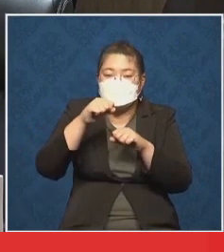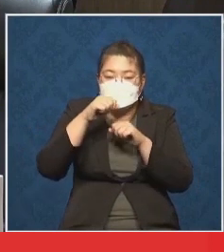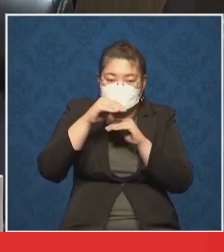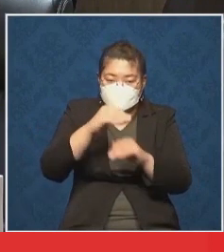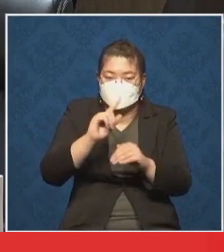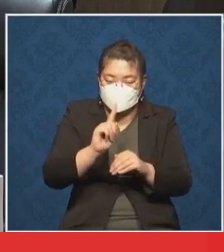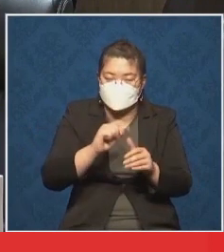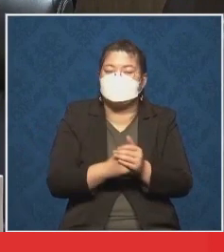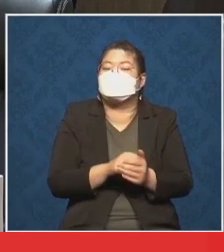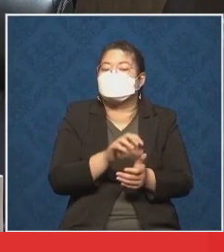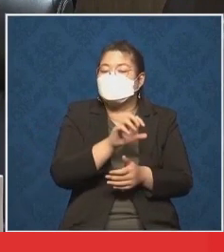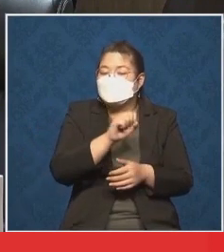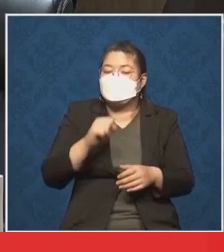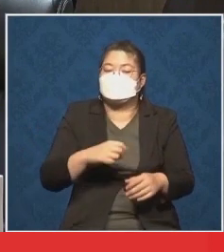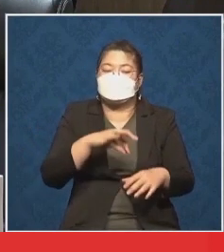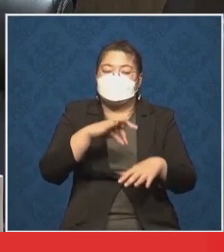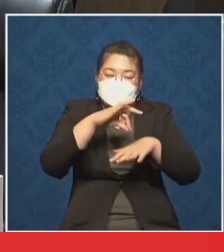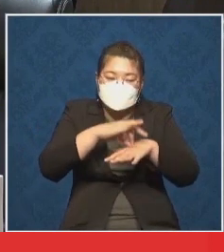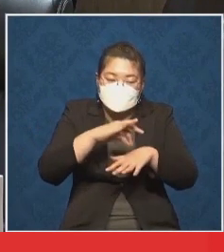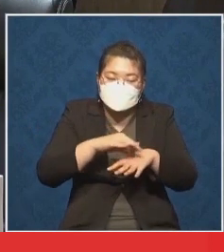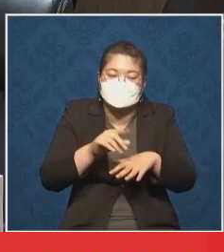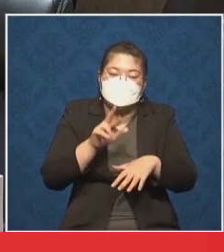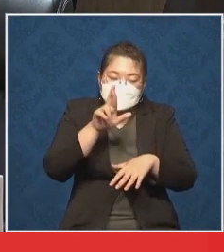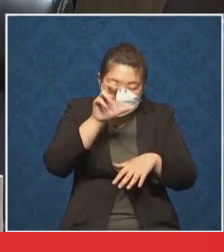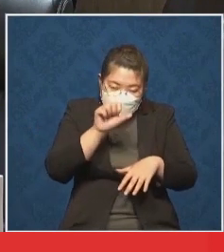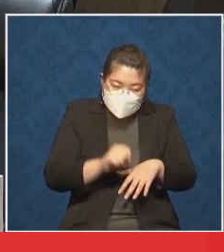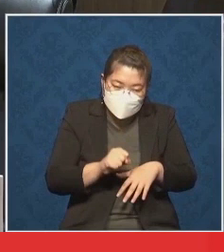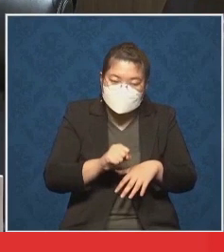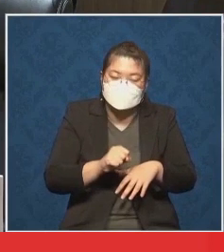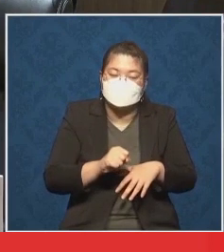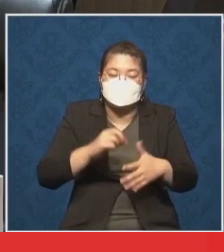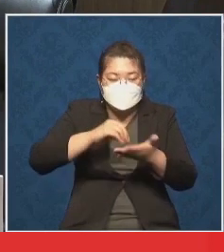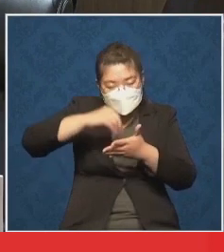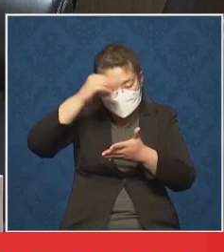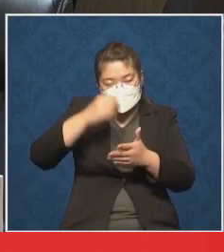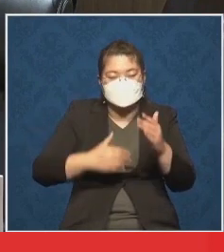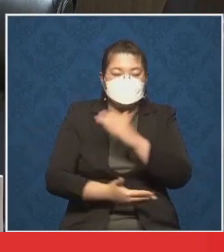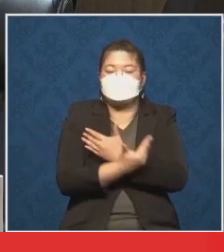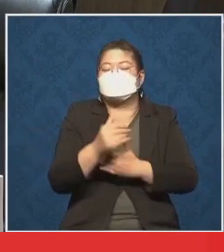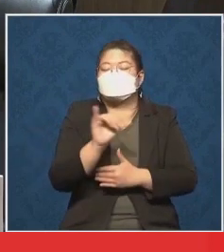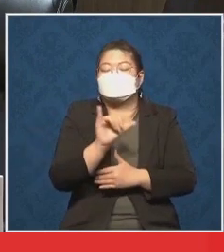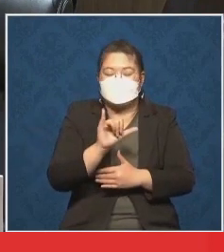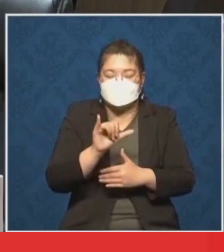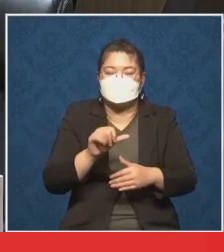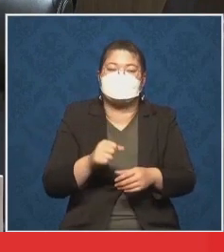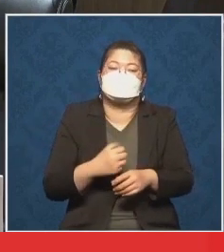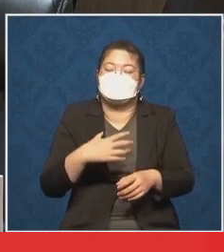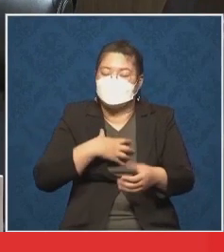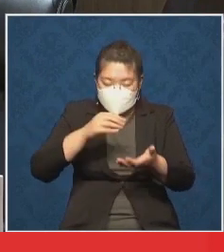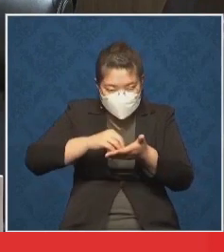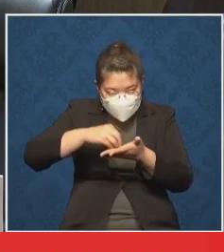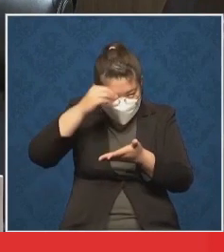ภาที่ได้รับเลือกตั้งครั้งแรกหรือครั้งที่สองที่ยังไม่มีโอกาสได้เข้าเรียนนะครับอยากให้เขามีโอกาสได้เรียนเต็มที่เล